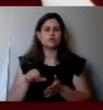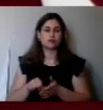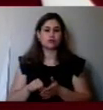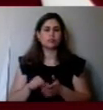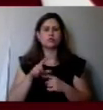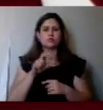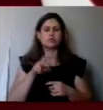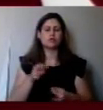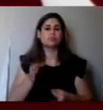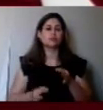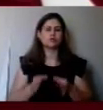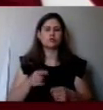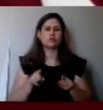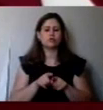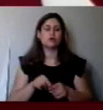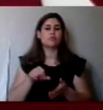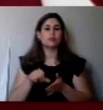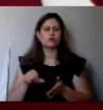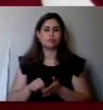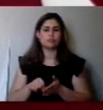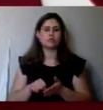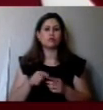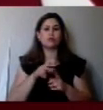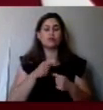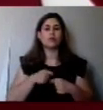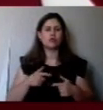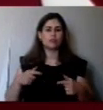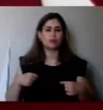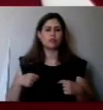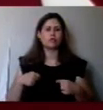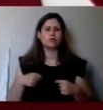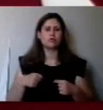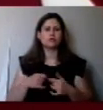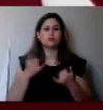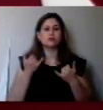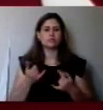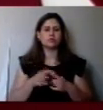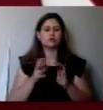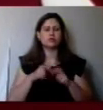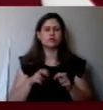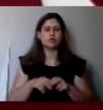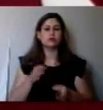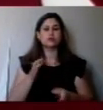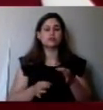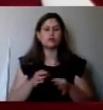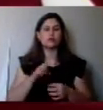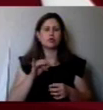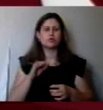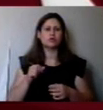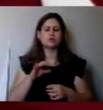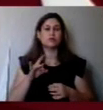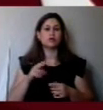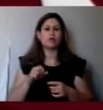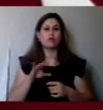залі суду, також присутні прокурори. От зараз розглядається судово-медична експертиза